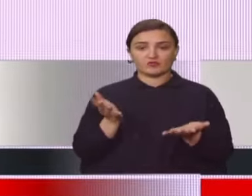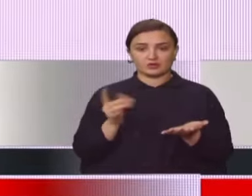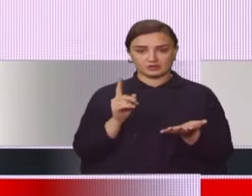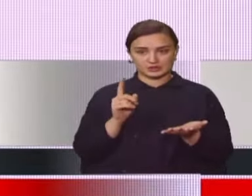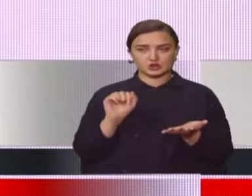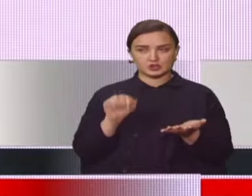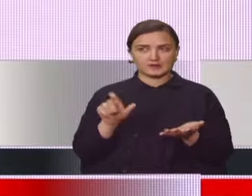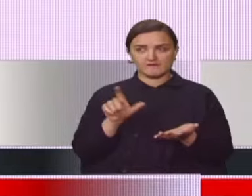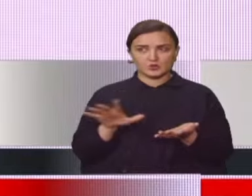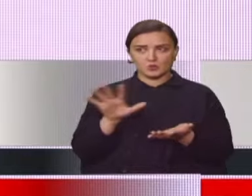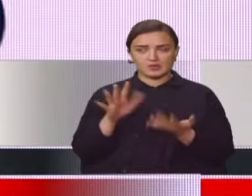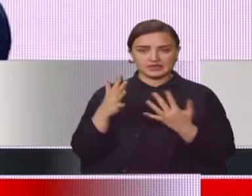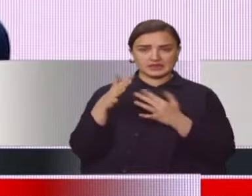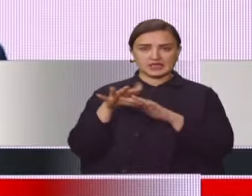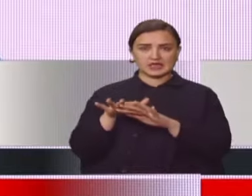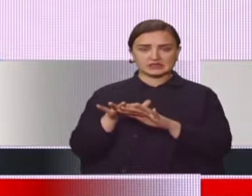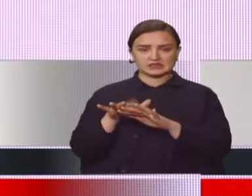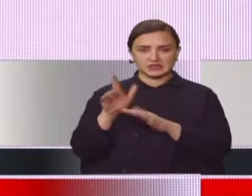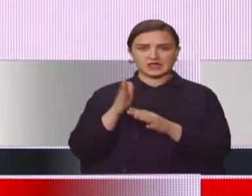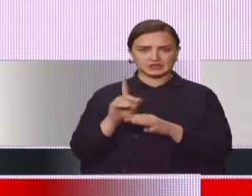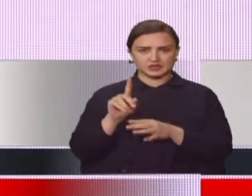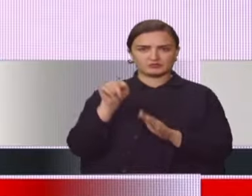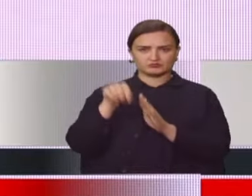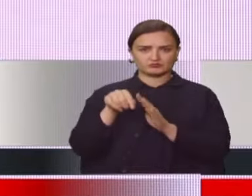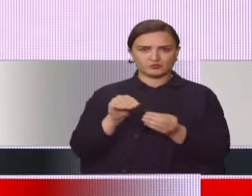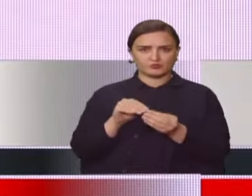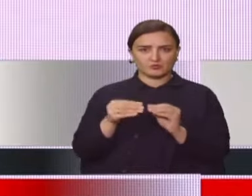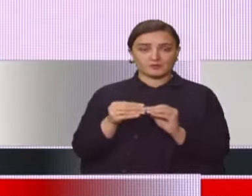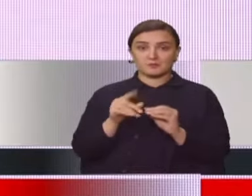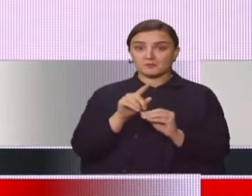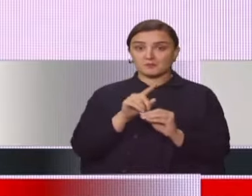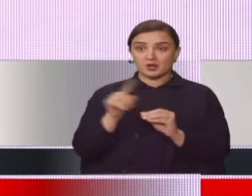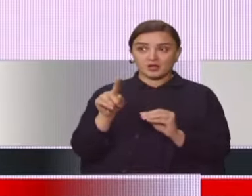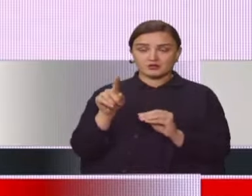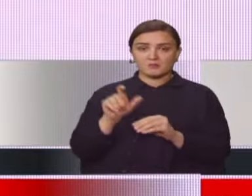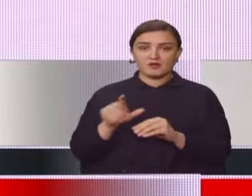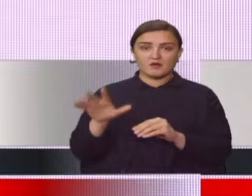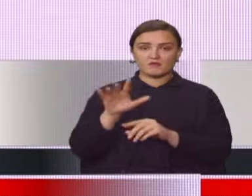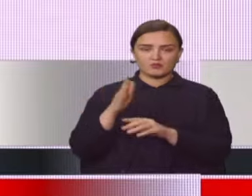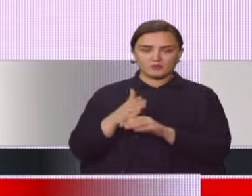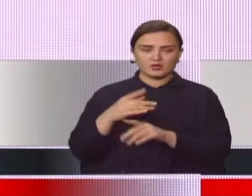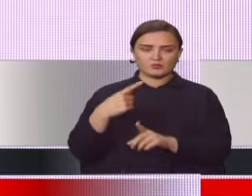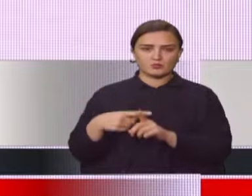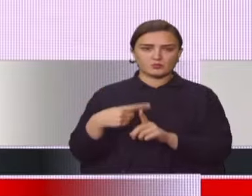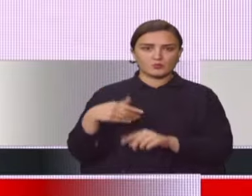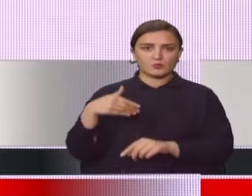ევროინტეგრაცია შეიძლება მოყვებოდეს თავისი რაღაც პრობლემური საკითხების, მაგრამ სიკეთე რომ უნდა ჩვენ ვიღებთ, ის ფუნდამენტური ღირებულებიდან გამომდინარე, თუნდაც